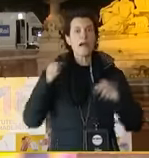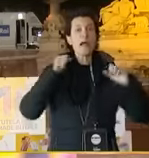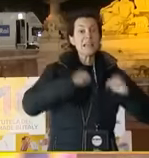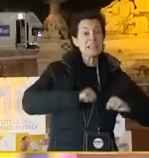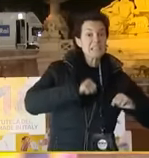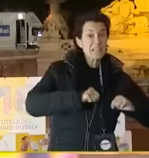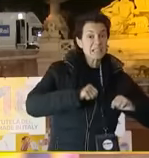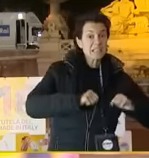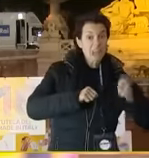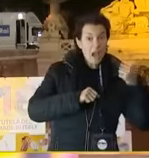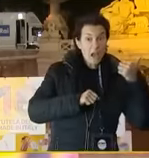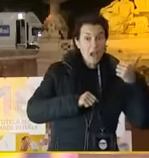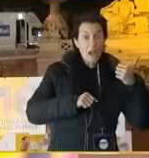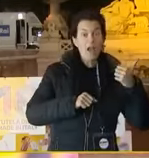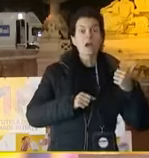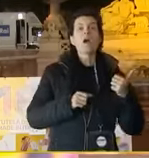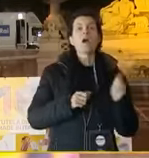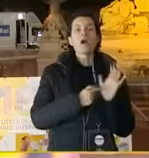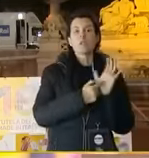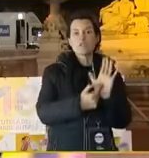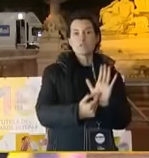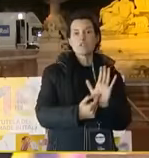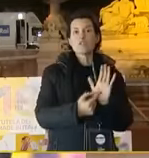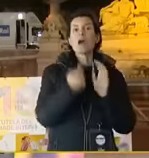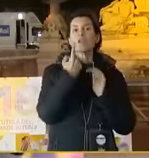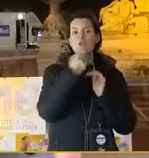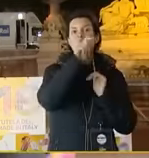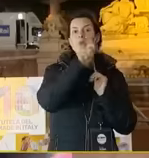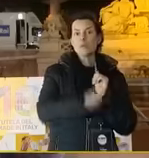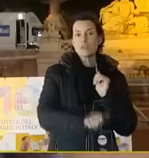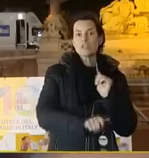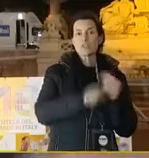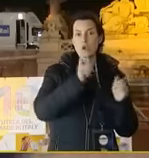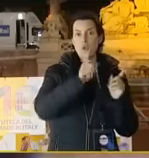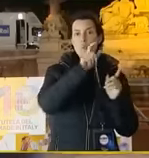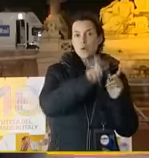per dire... Che cosa bizzarra!